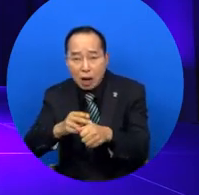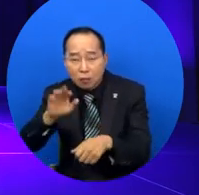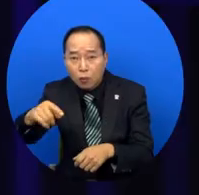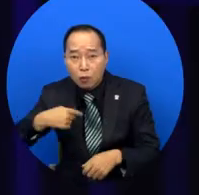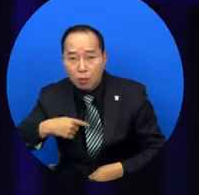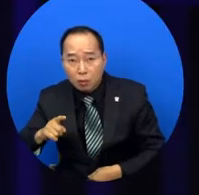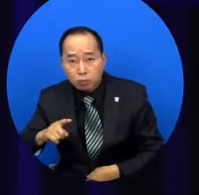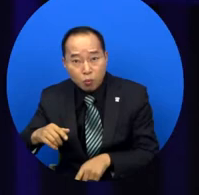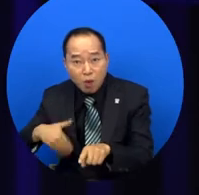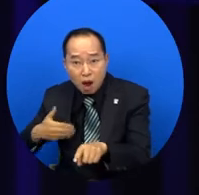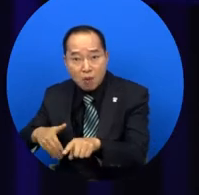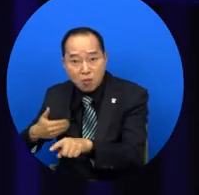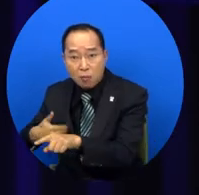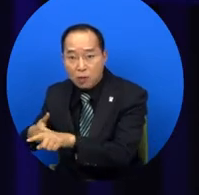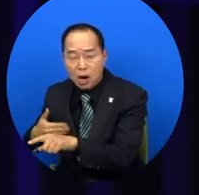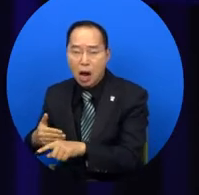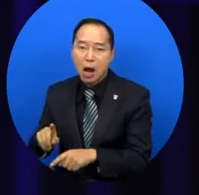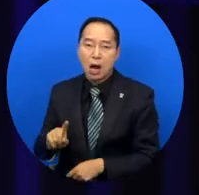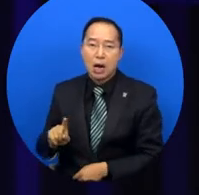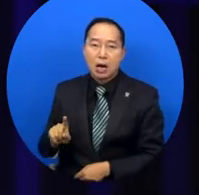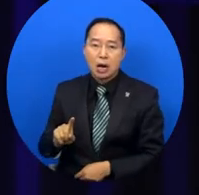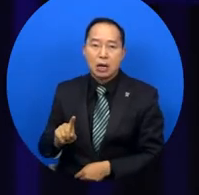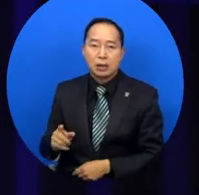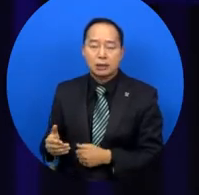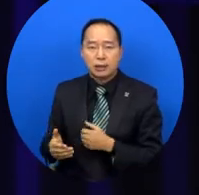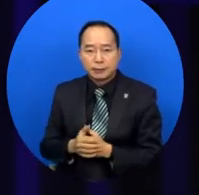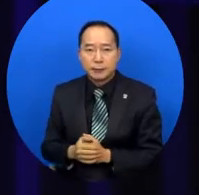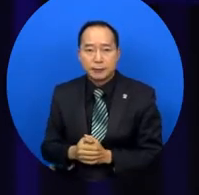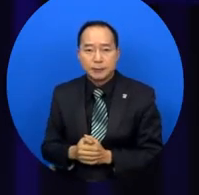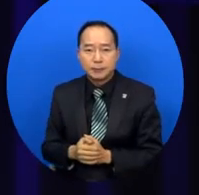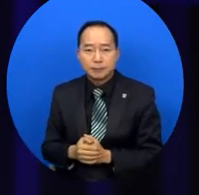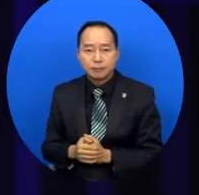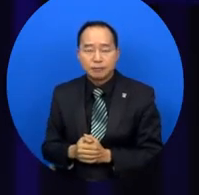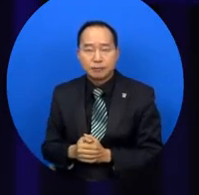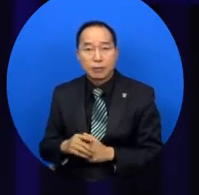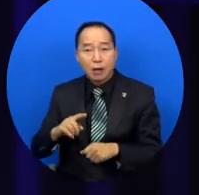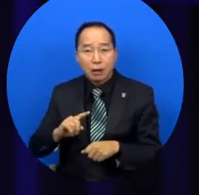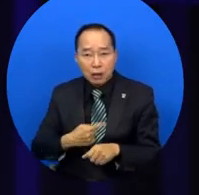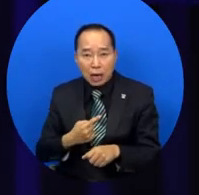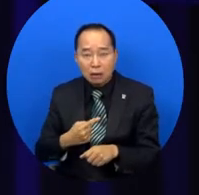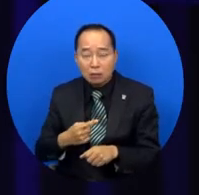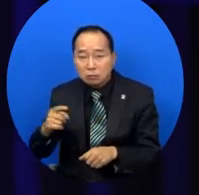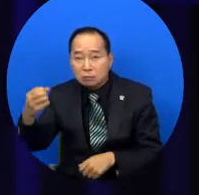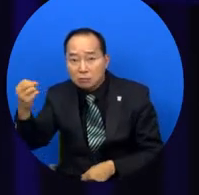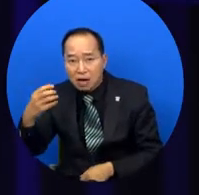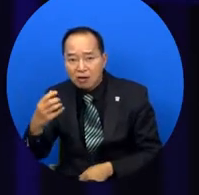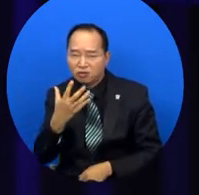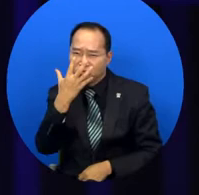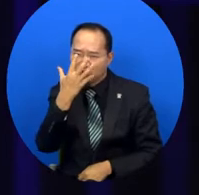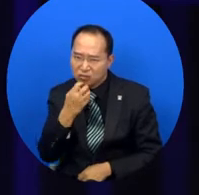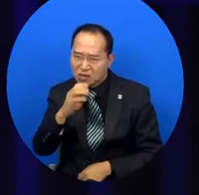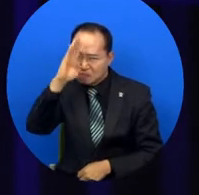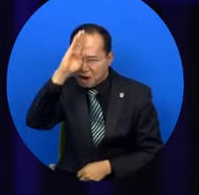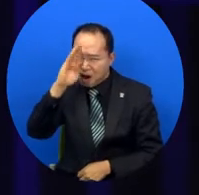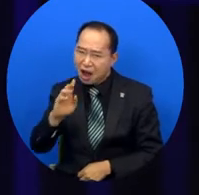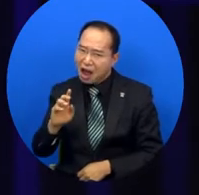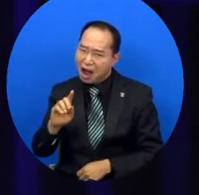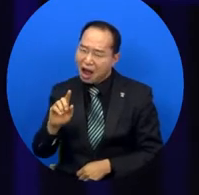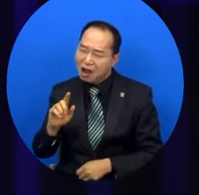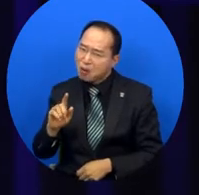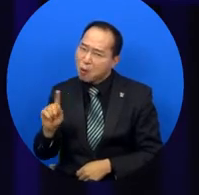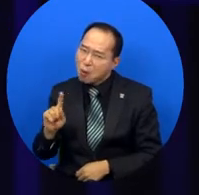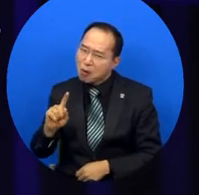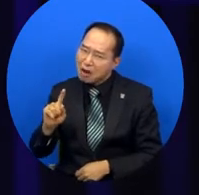근데 의사들이 모르시니까 답이 안 나오니까 저기 우울증, 불안증 아니냐는